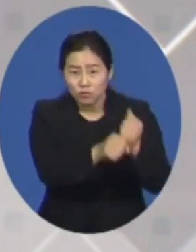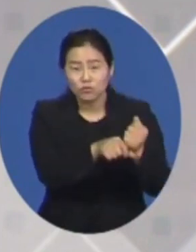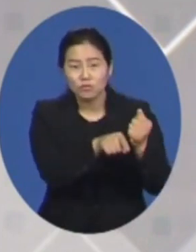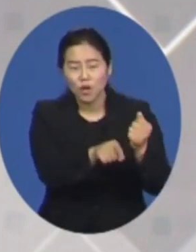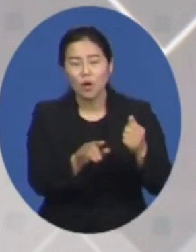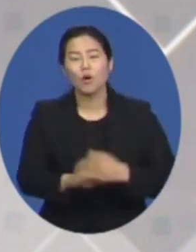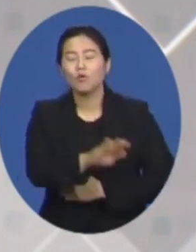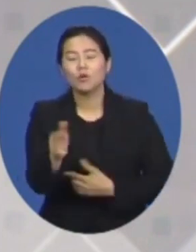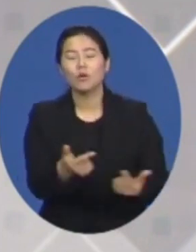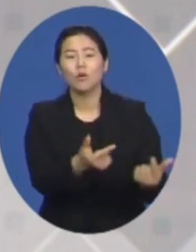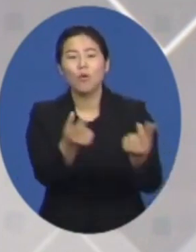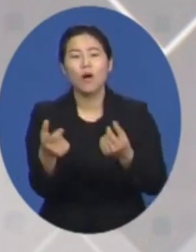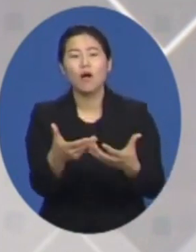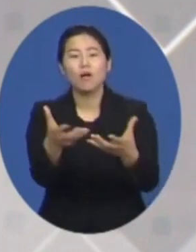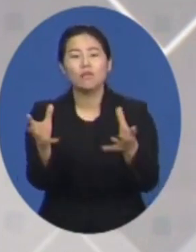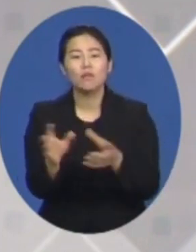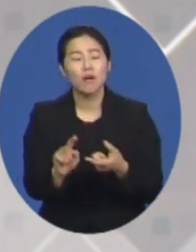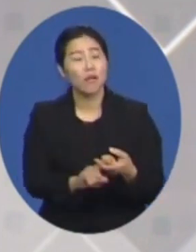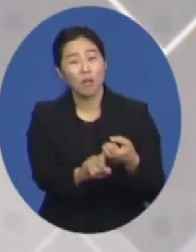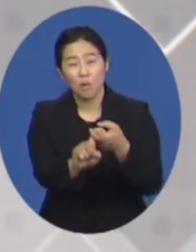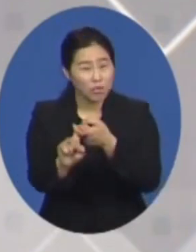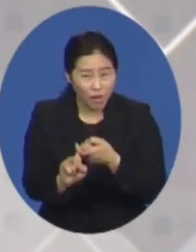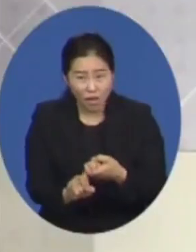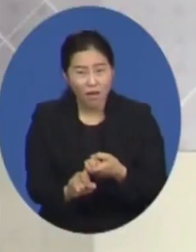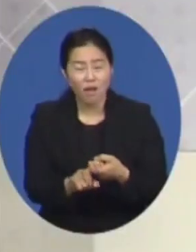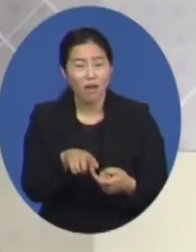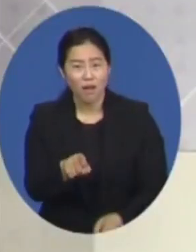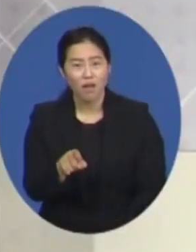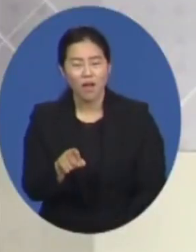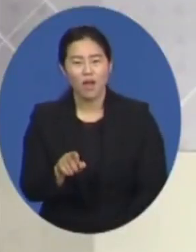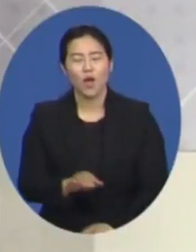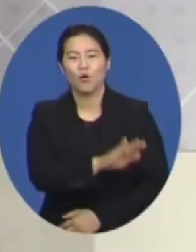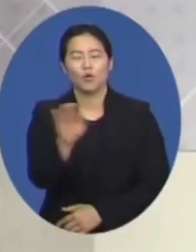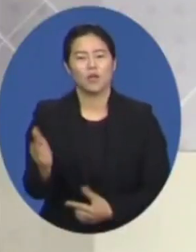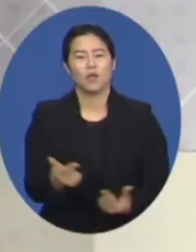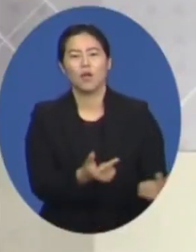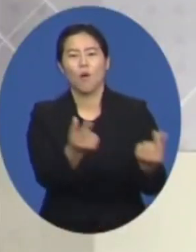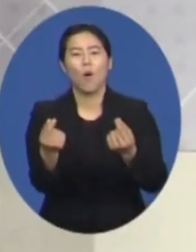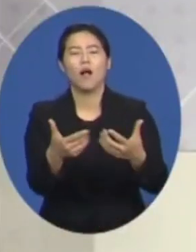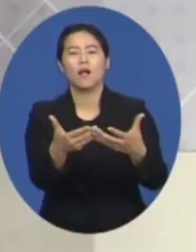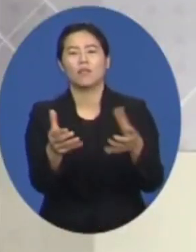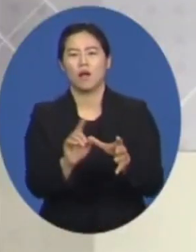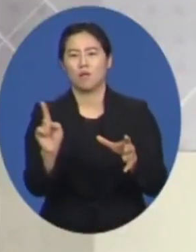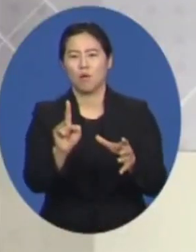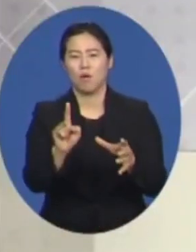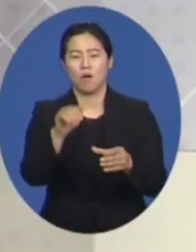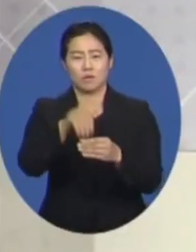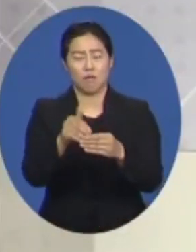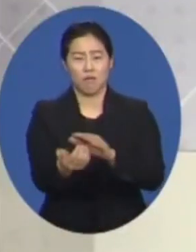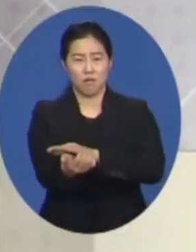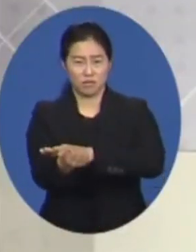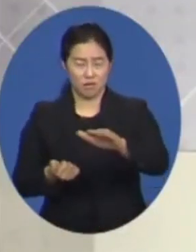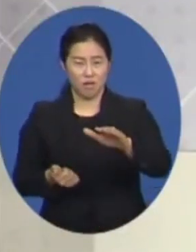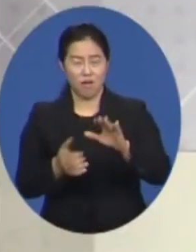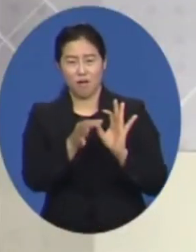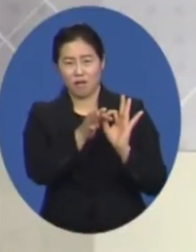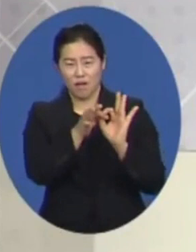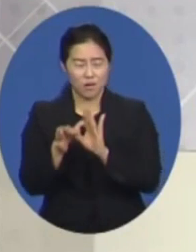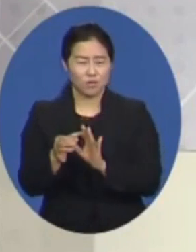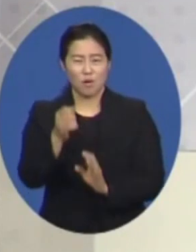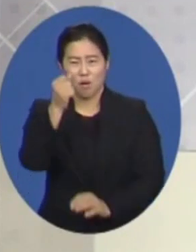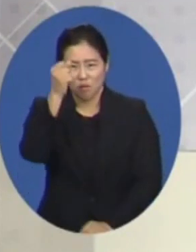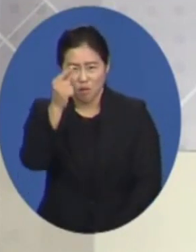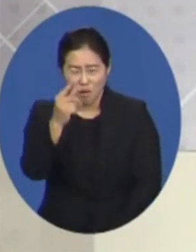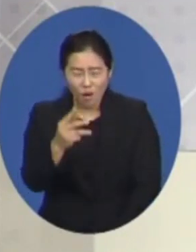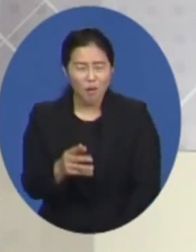10억을 하면 안되는 것입니까 우리의 공화당 은 4위로 총선 전 지속적으로 수천의